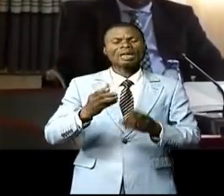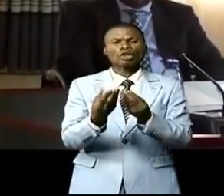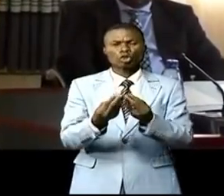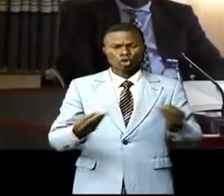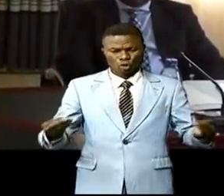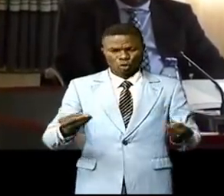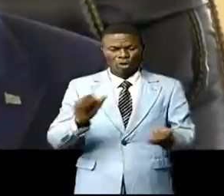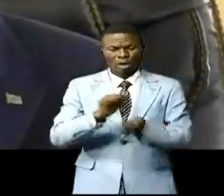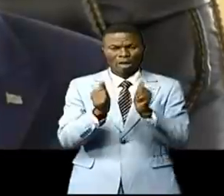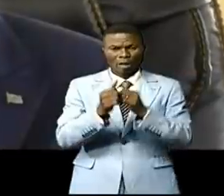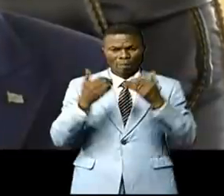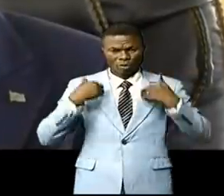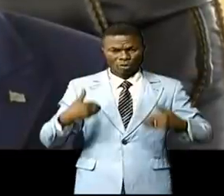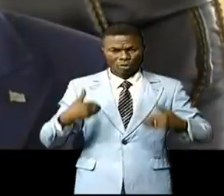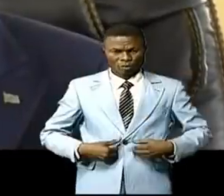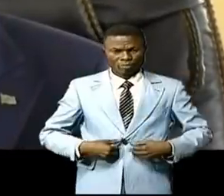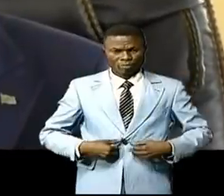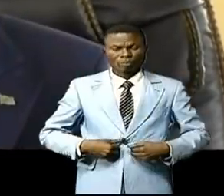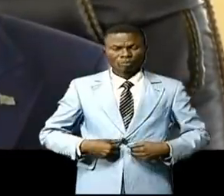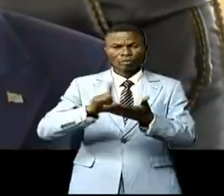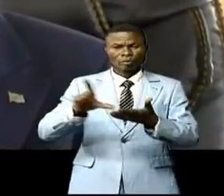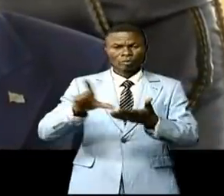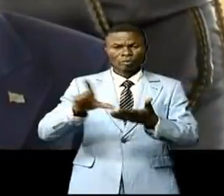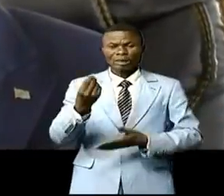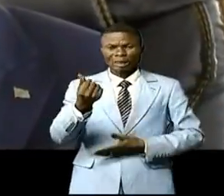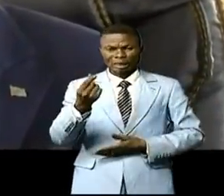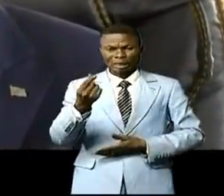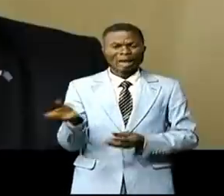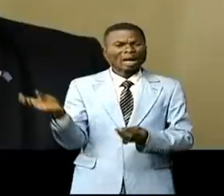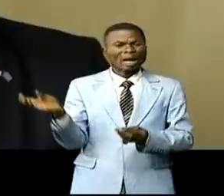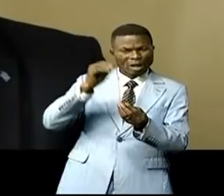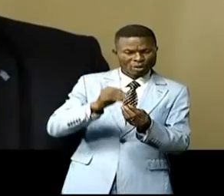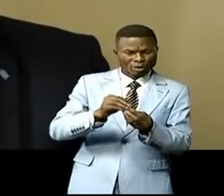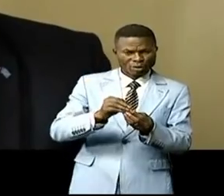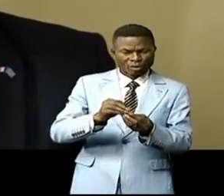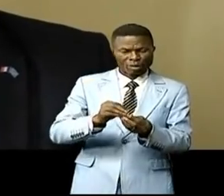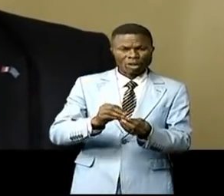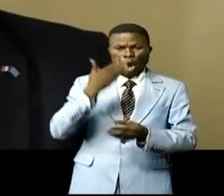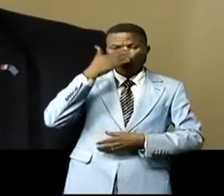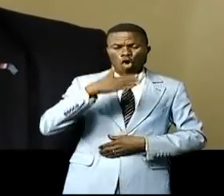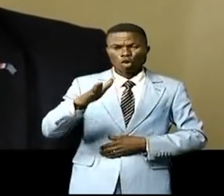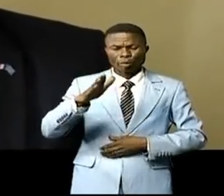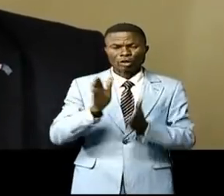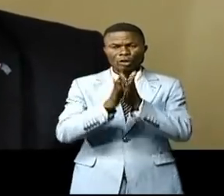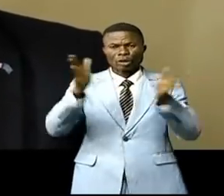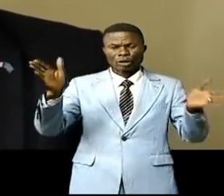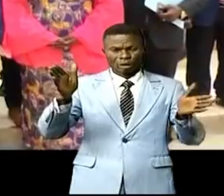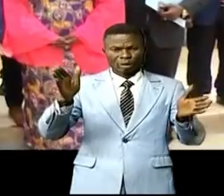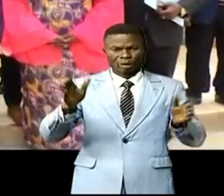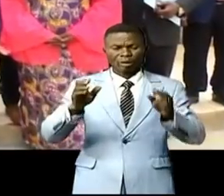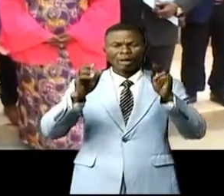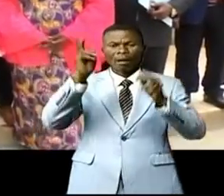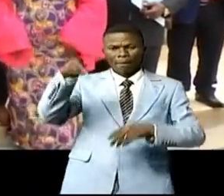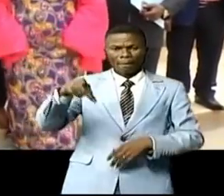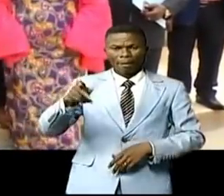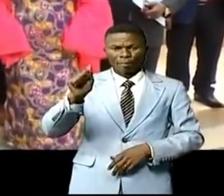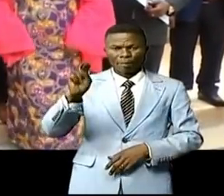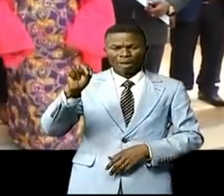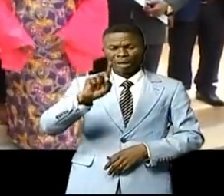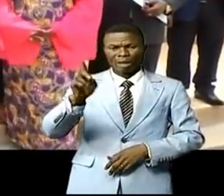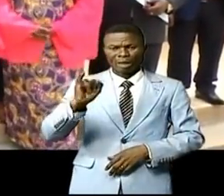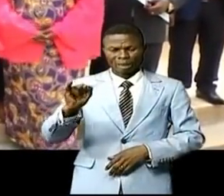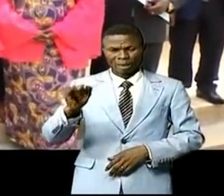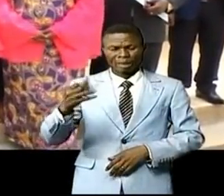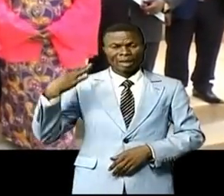de la santé figure l'allocation d'un financement supplémentaire de la clinique de l'hôpital général de référence de Panzi. La délégation de